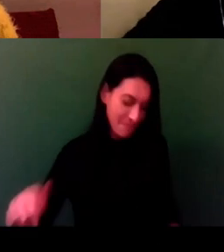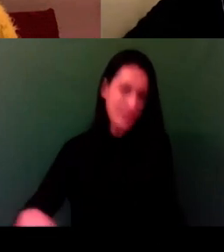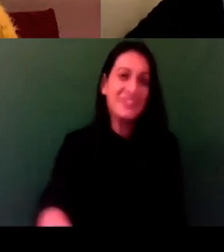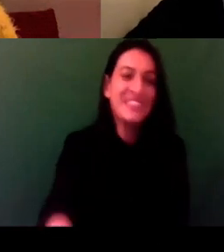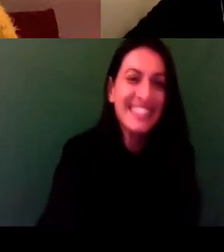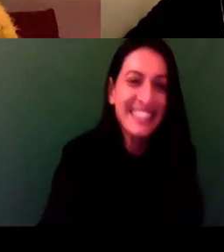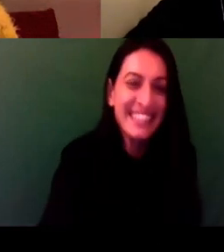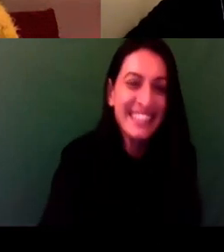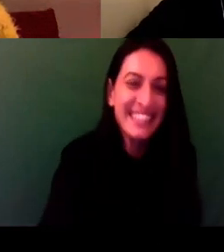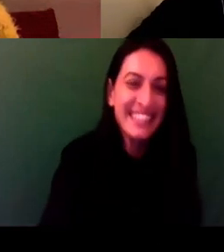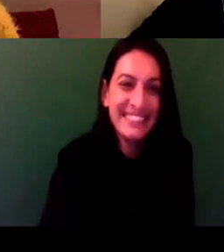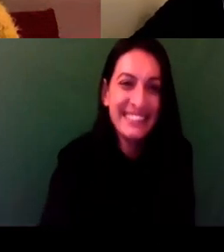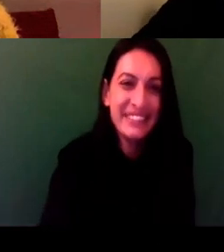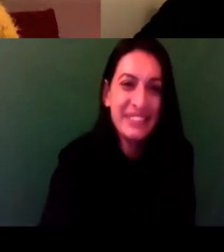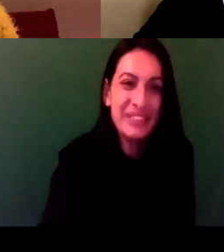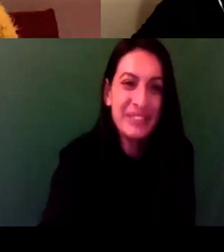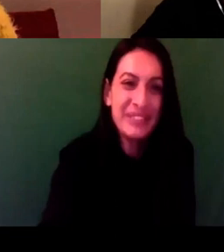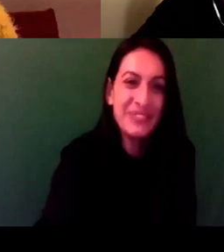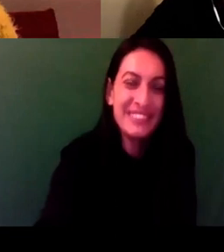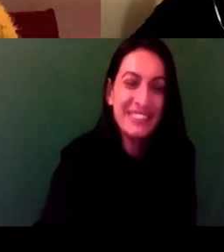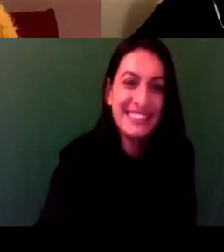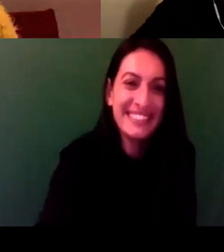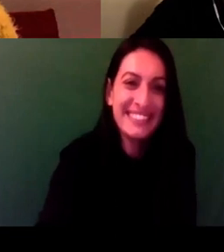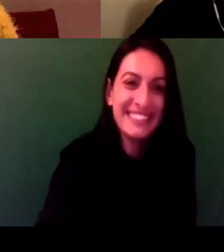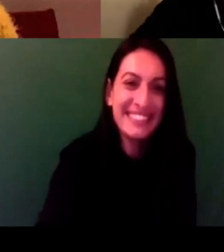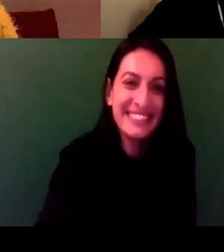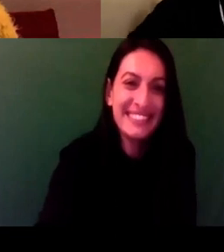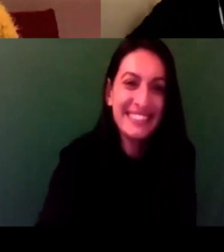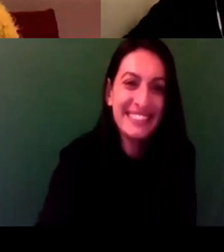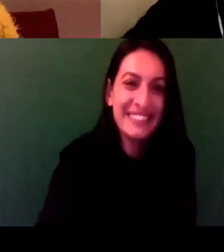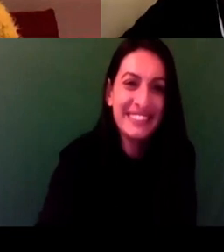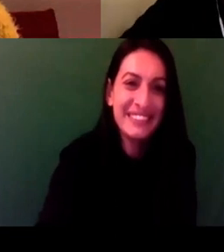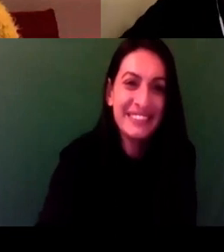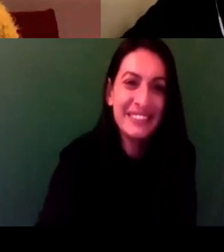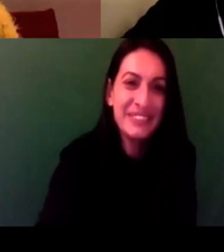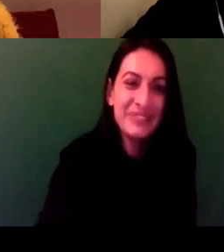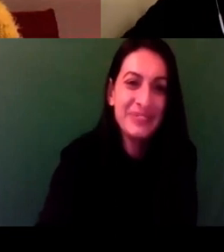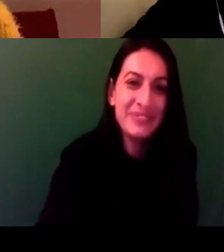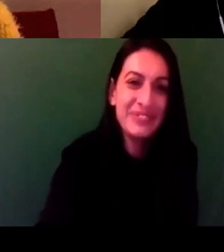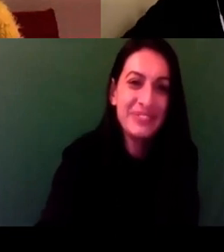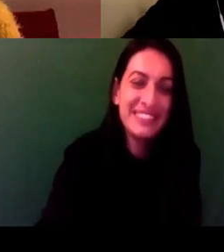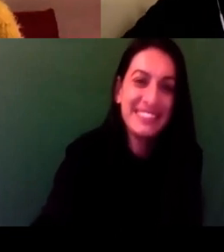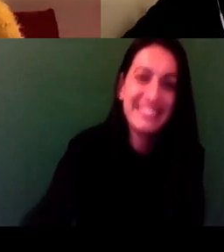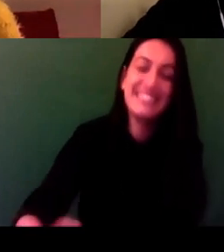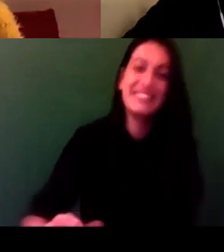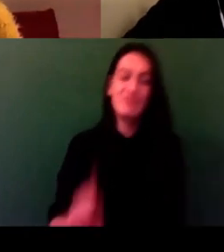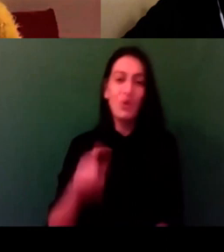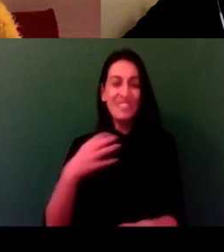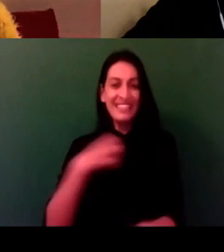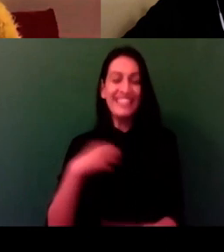Yuvacan, sen ben de kendi adıma çok teşekkür ediyorum. Gerçekten çok keyifliydi. Ben biraz gözümde büyümüştü aslında. 4 saat nasıl